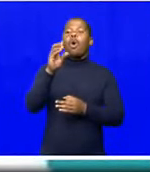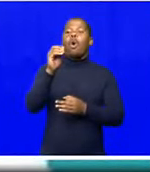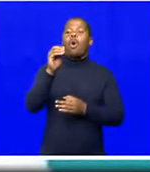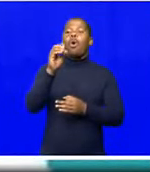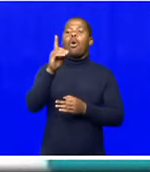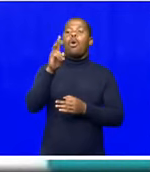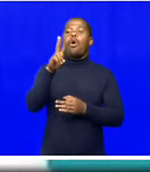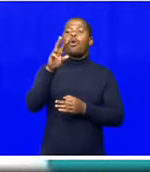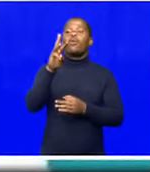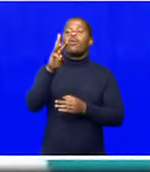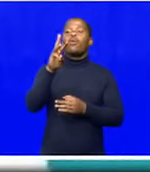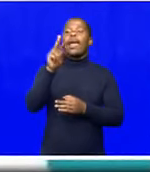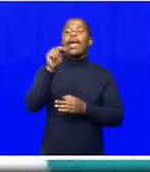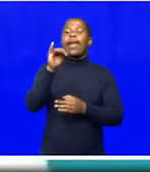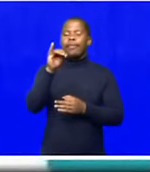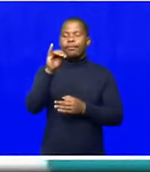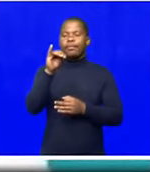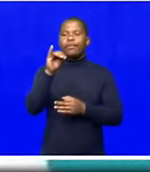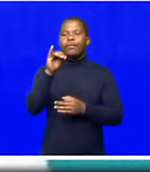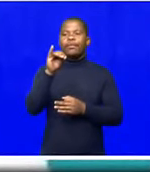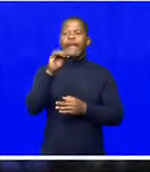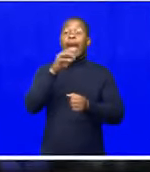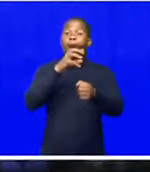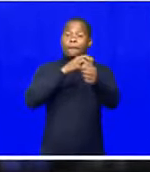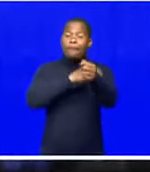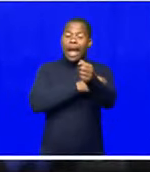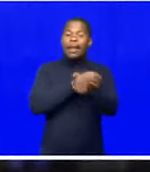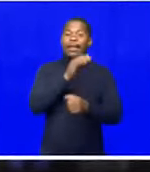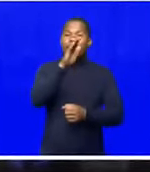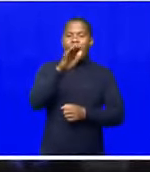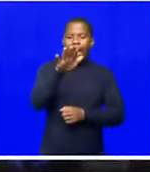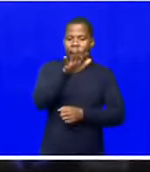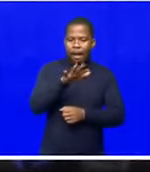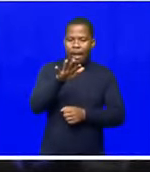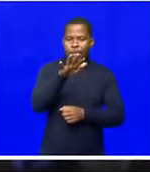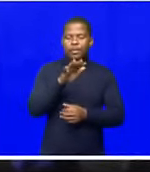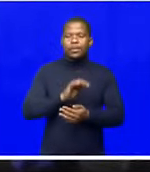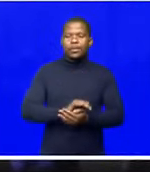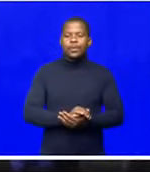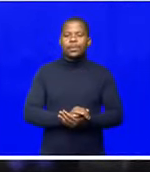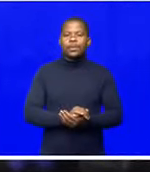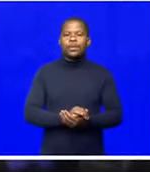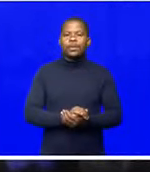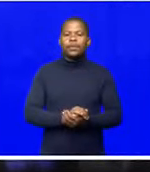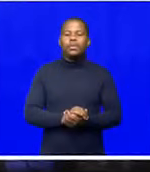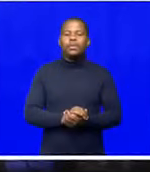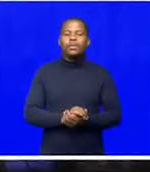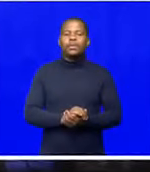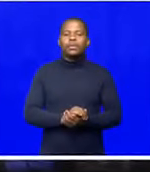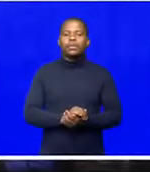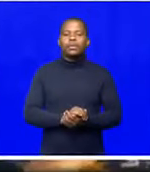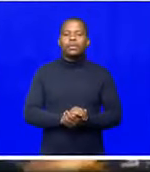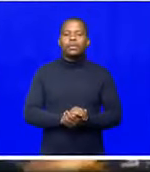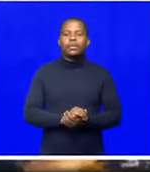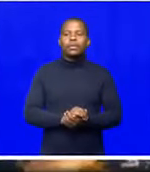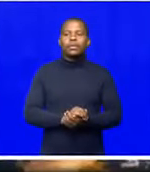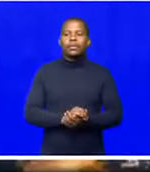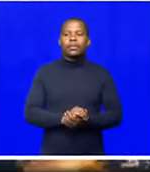tithethwe ekhasini langcondvomshina. Umbiko uhlanganiswe ngithembelihle Magutshwa, tithombe ngithemba Shabangu yesiteki.